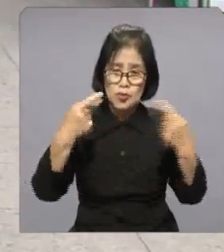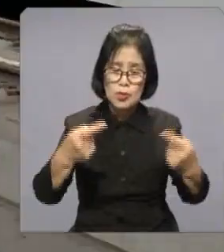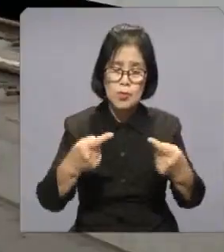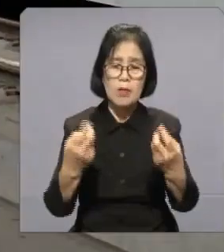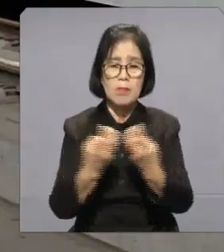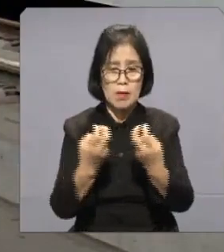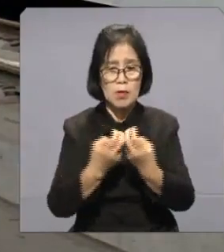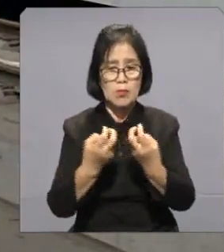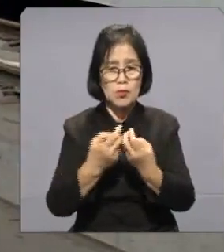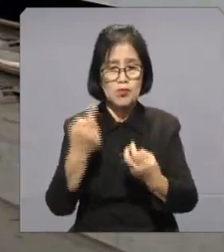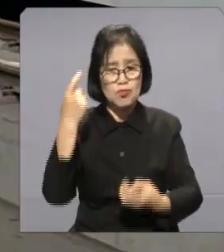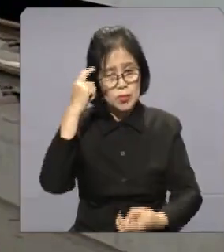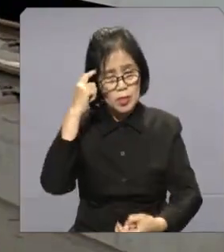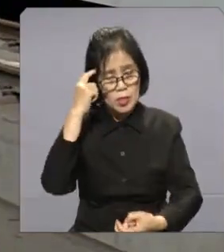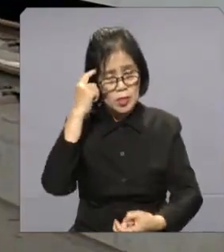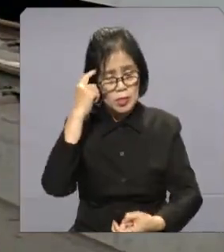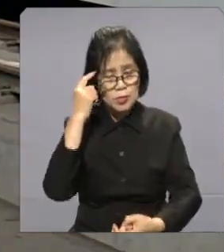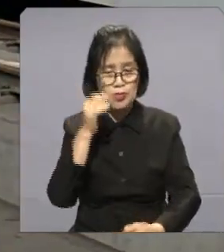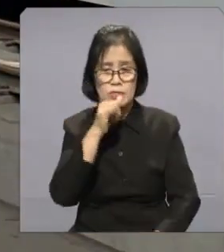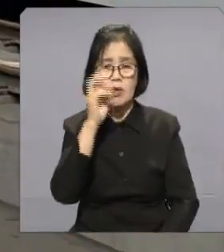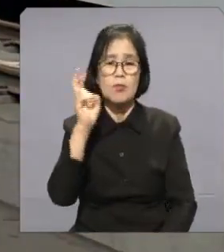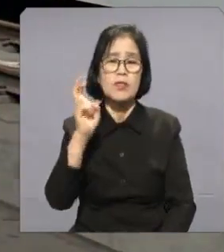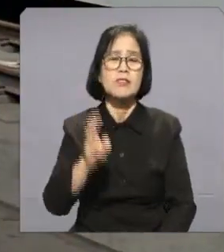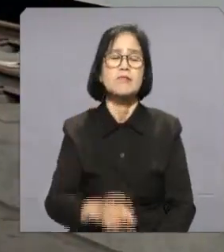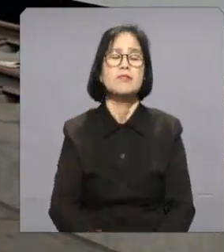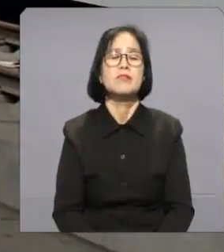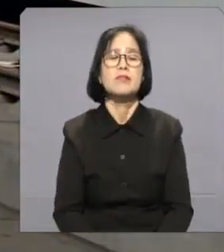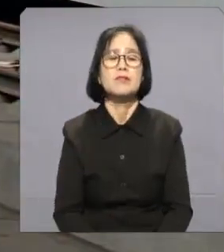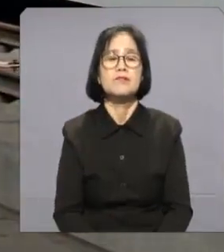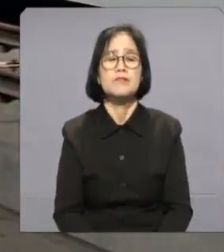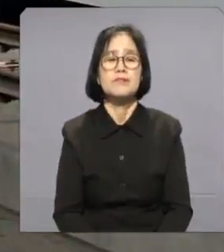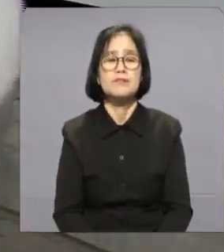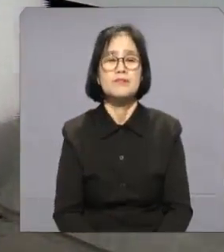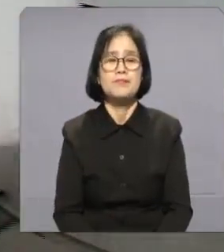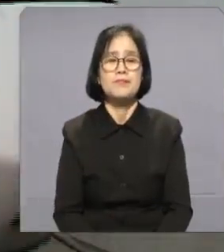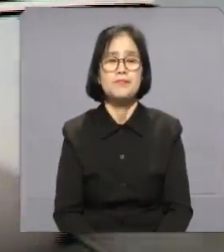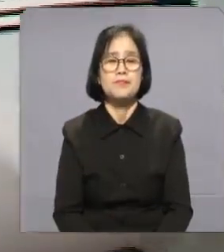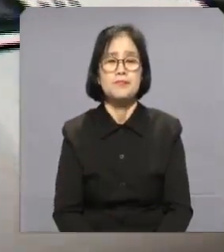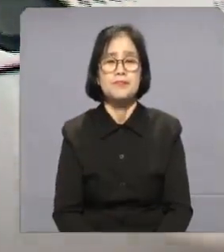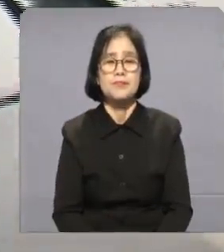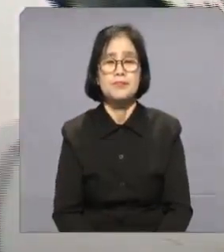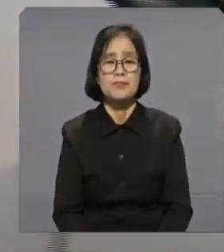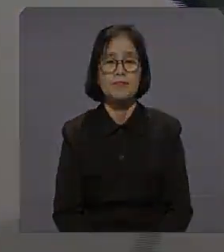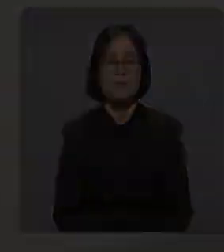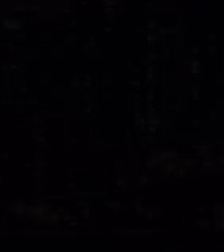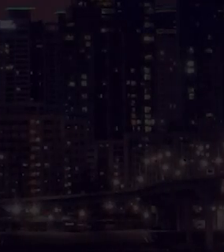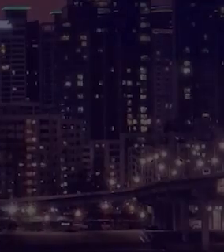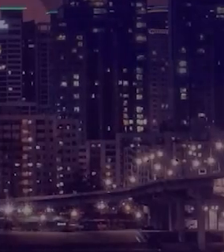방안도 적극 검토될 수 있다고 덧붙였습니다. OBS 뉴스 김민주입니다.